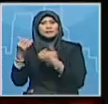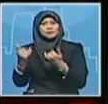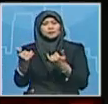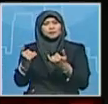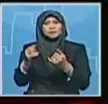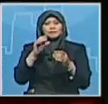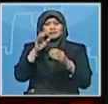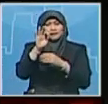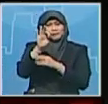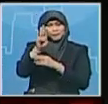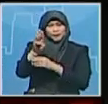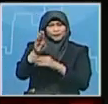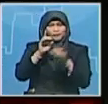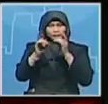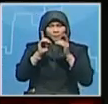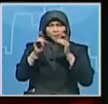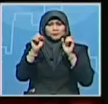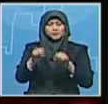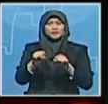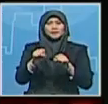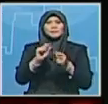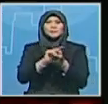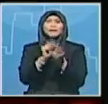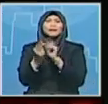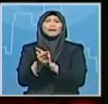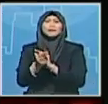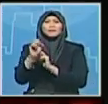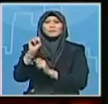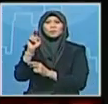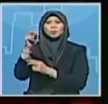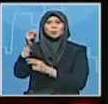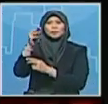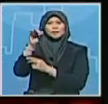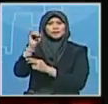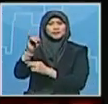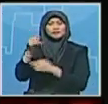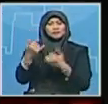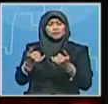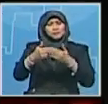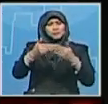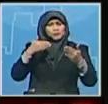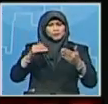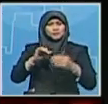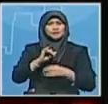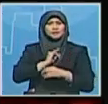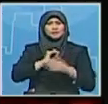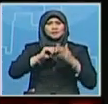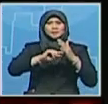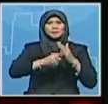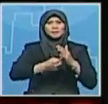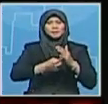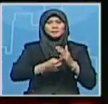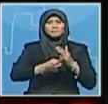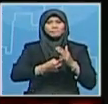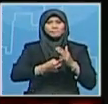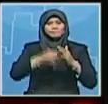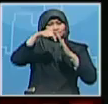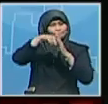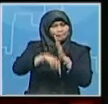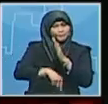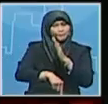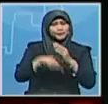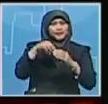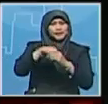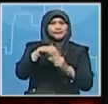boleh anda manfaatkan bersama saya, Syed Munawar, menggantikan Suhaimi Muhammad pada malam ini. Sebelum saya pergi kepada elemen-elemen yang spesifik